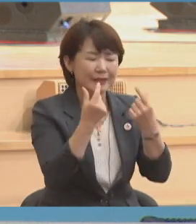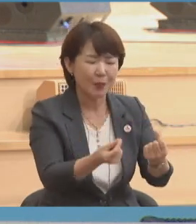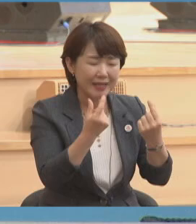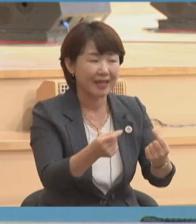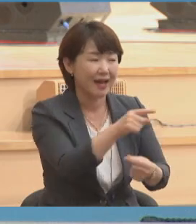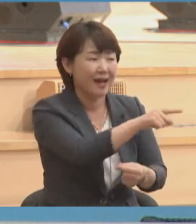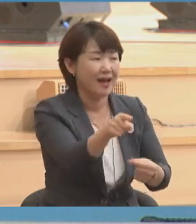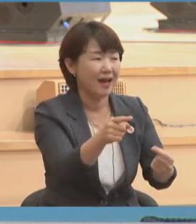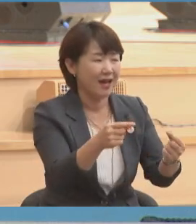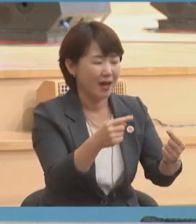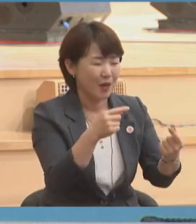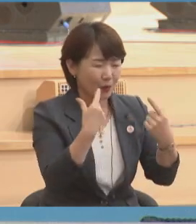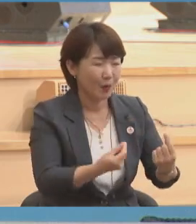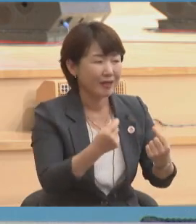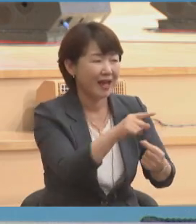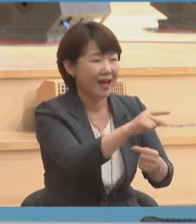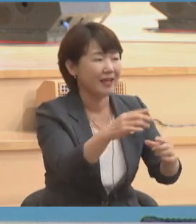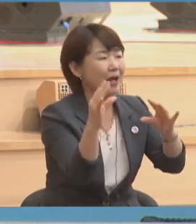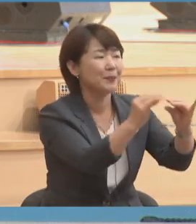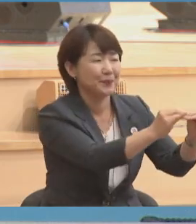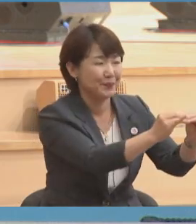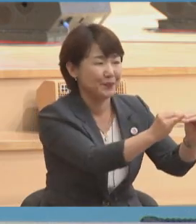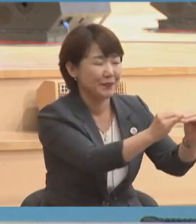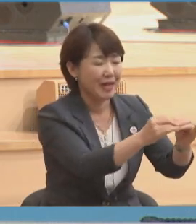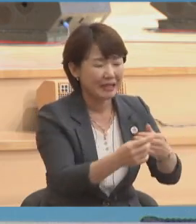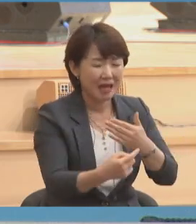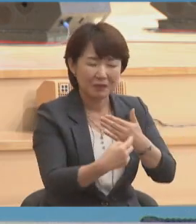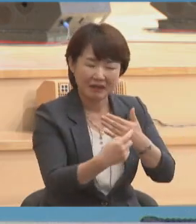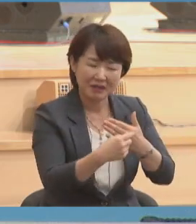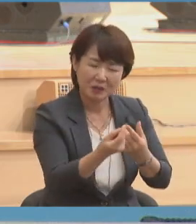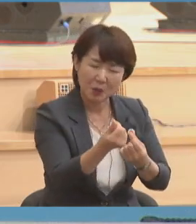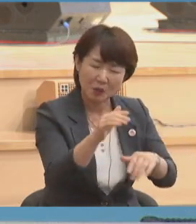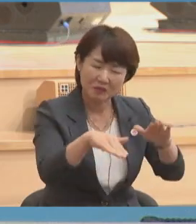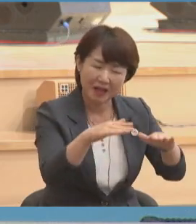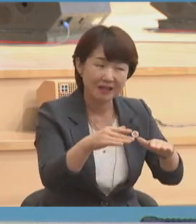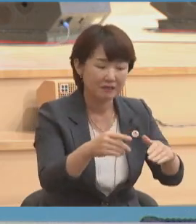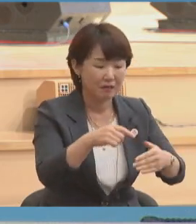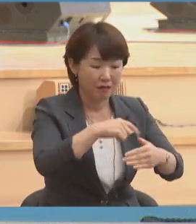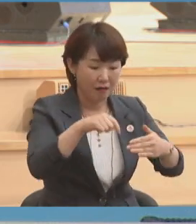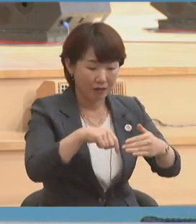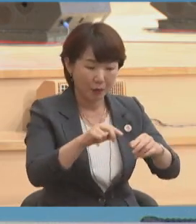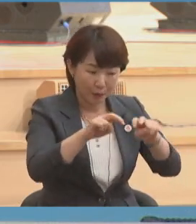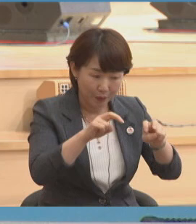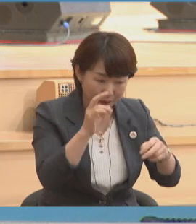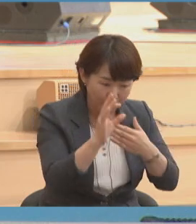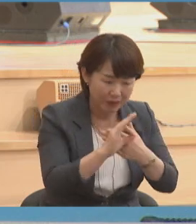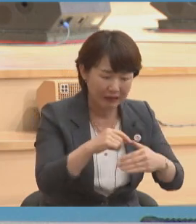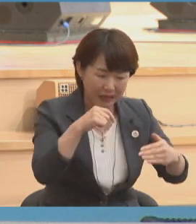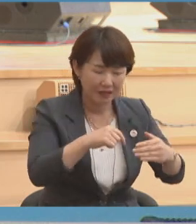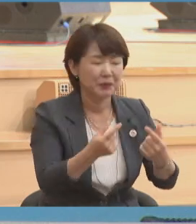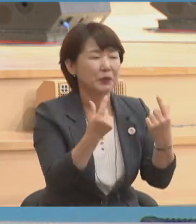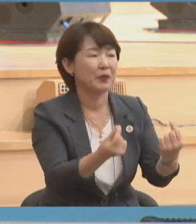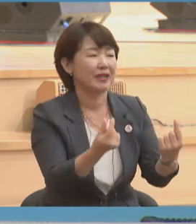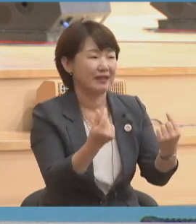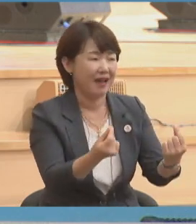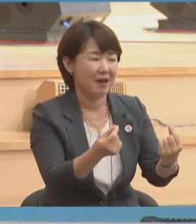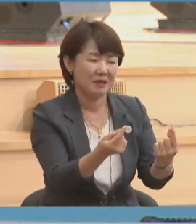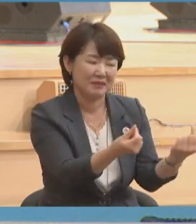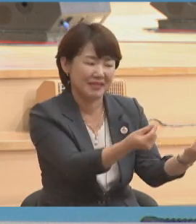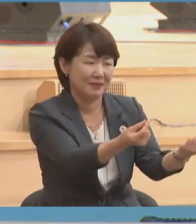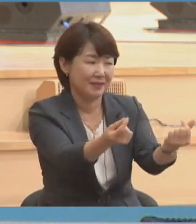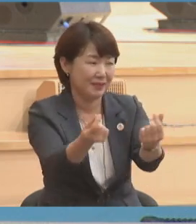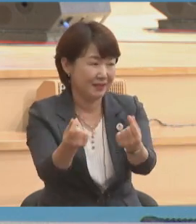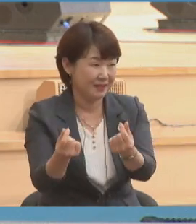견해였다. 사소한 시각의 차이서 있을 뿐이죠. 하지만 본질적인 차원에 이르면 어느 종교나